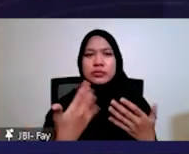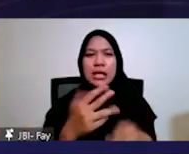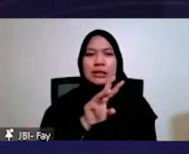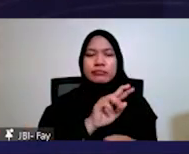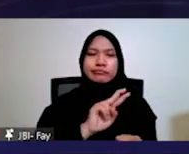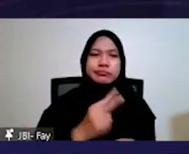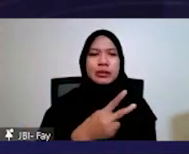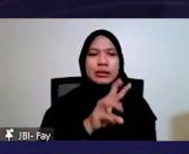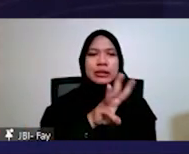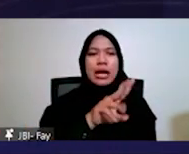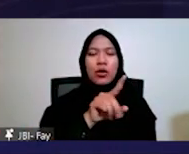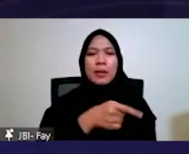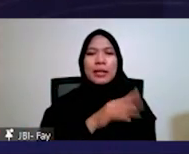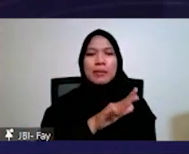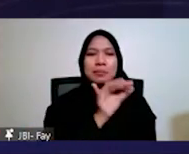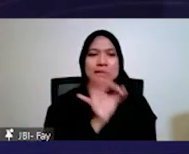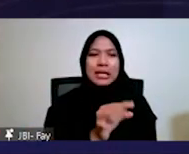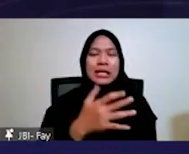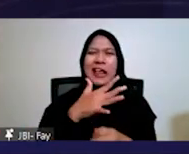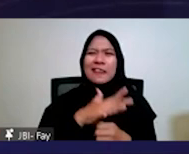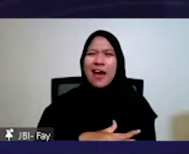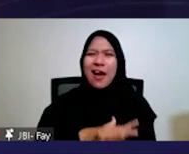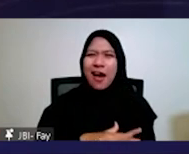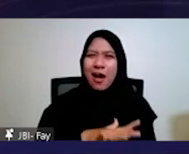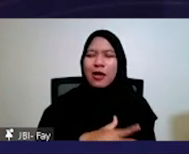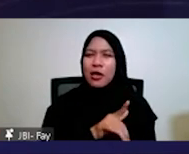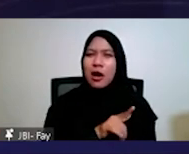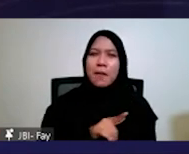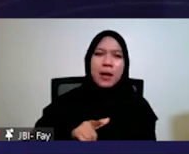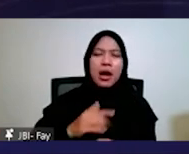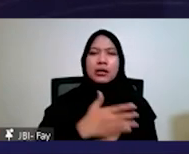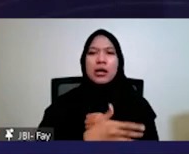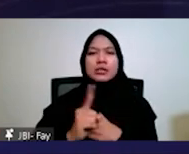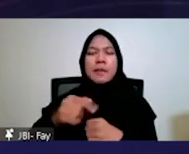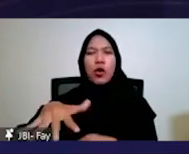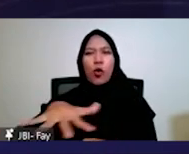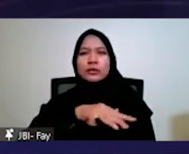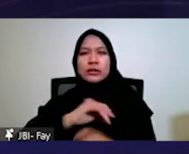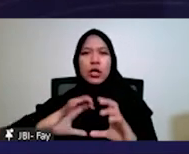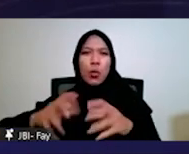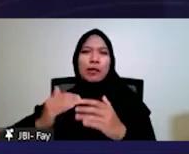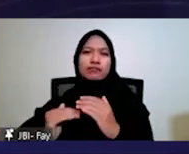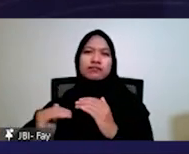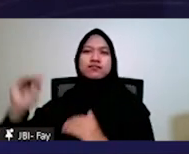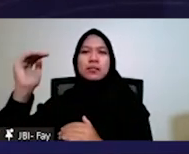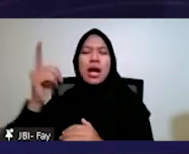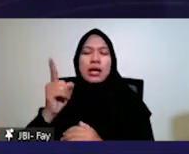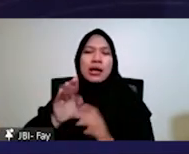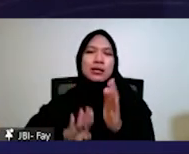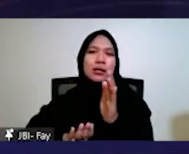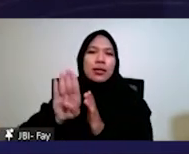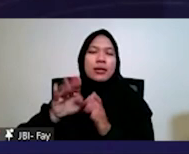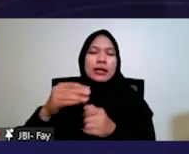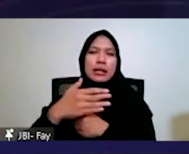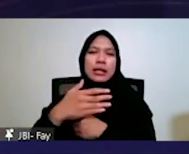proses dan kita tahan lama nah karena ini kondisi globalnya terus meningkat dan tadi juga kenaikan inflasi di dalam